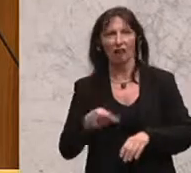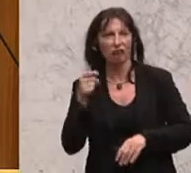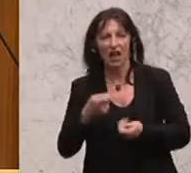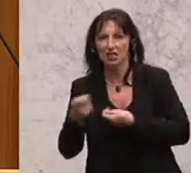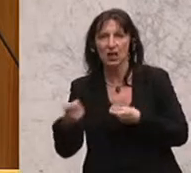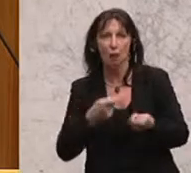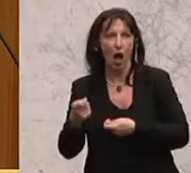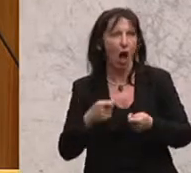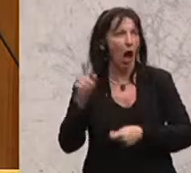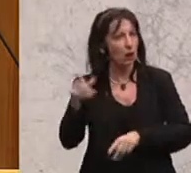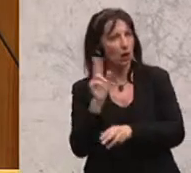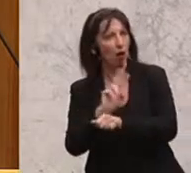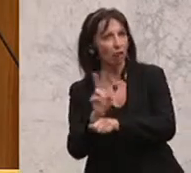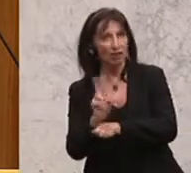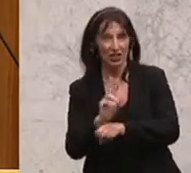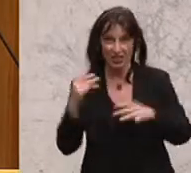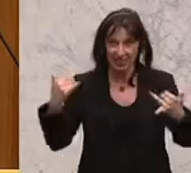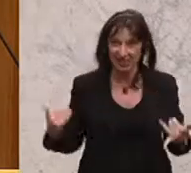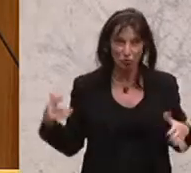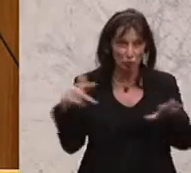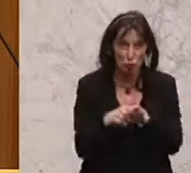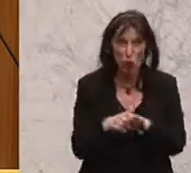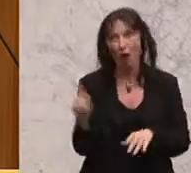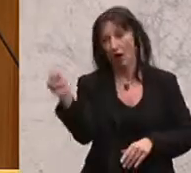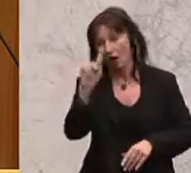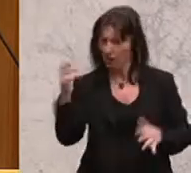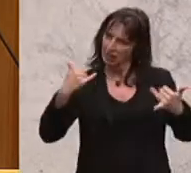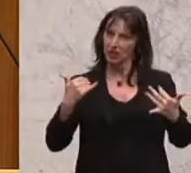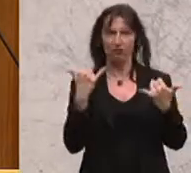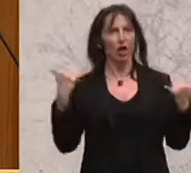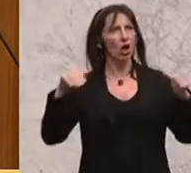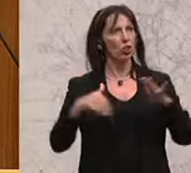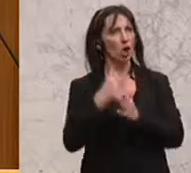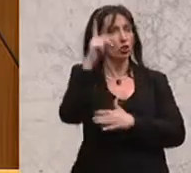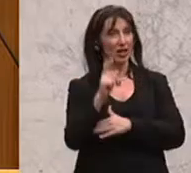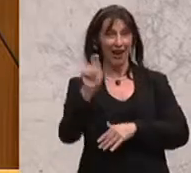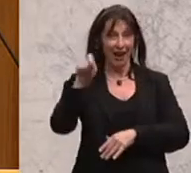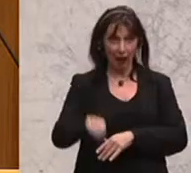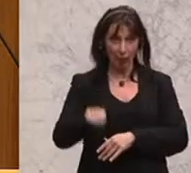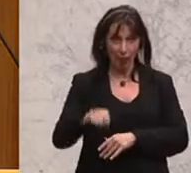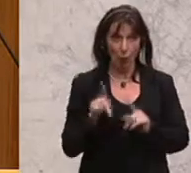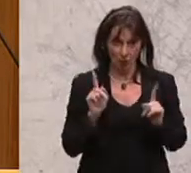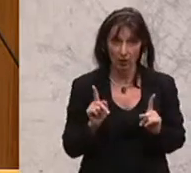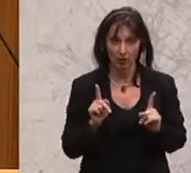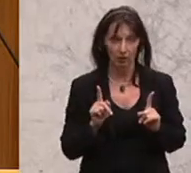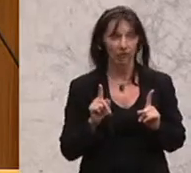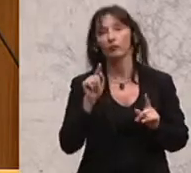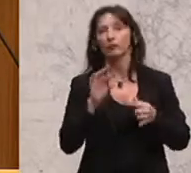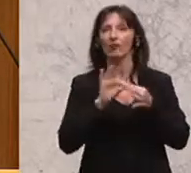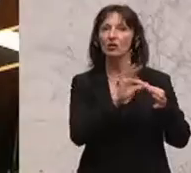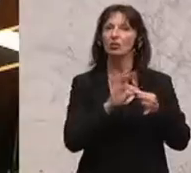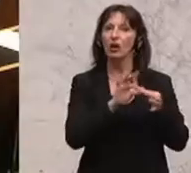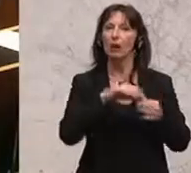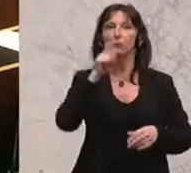nicht verhunzen. Weil jetzt ist nämlich Neustart. Die Abgeordneten hier, nämlich ausdrücklich aus der Ziehung, das bezieht sich vor allem auf die